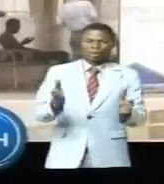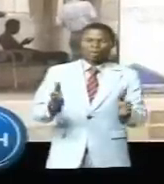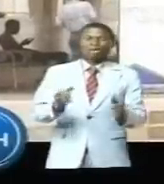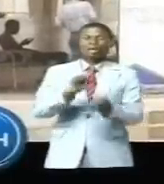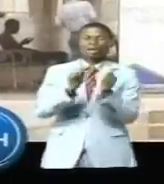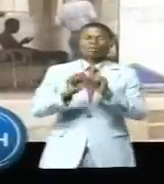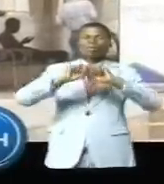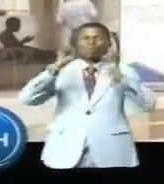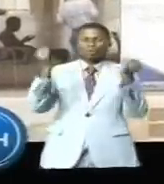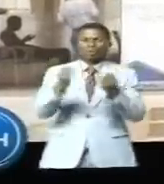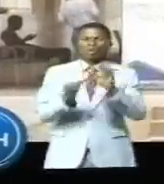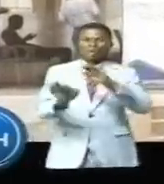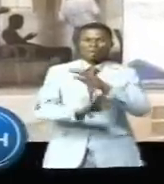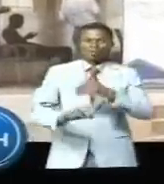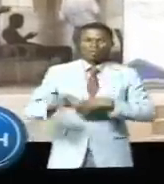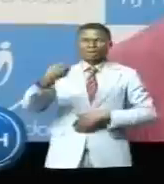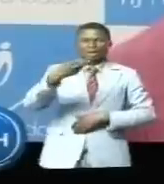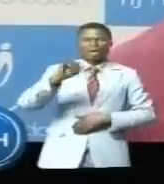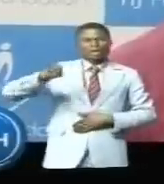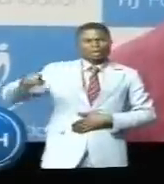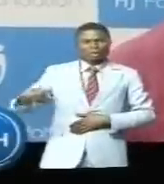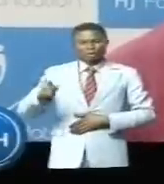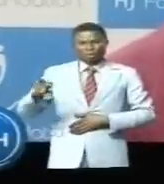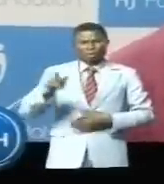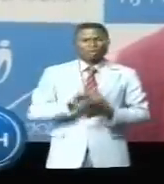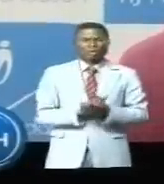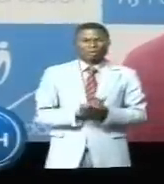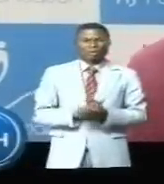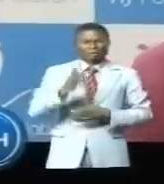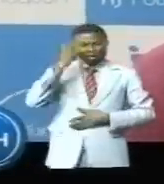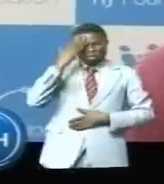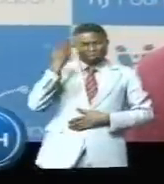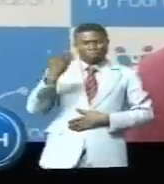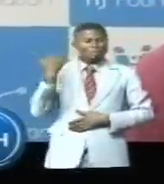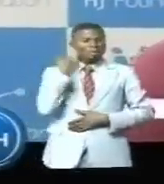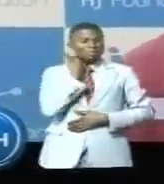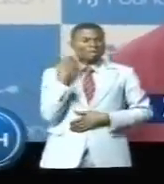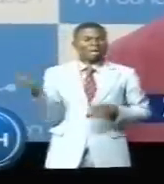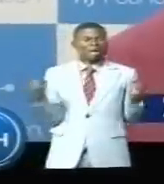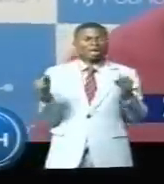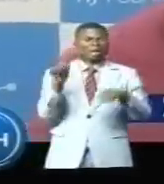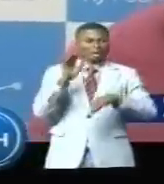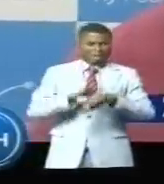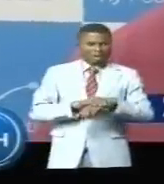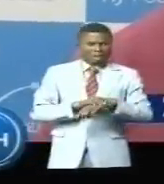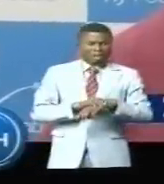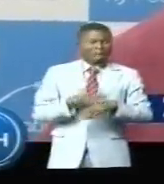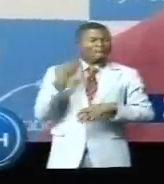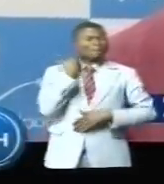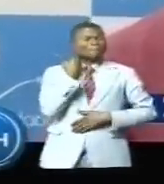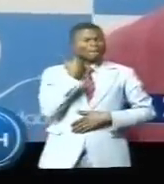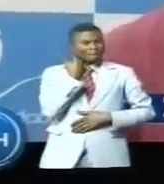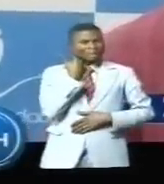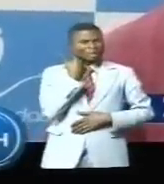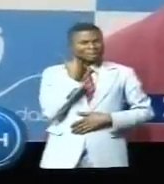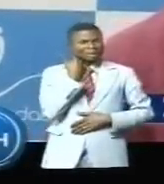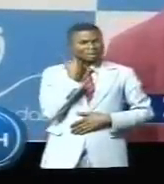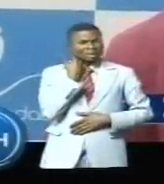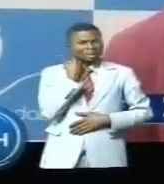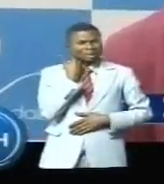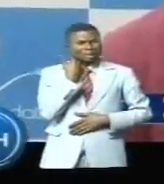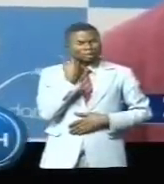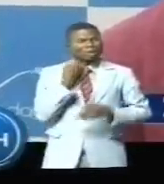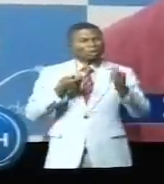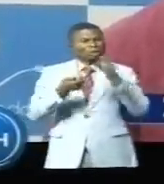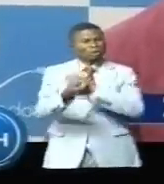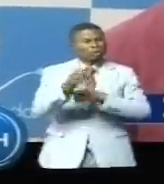sociaux de la Fondation HJ. Nous le savons tous, la malaria, c'est une des pandémies qui cause